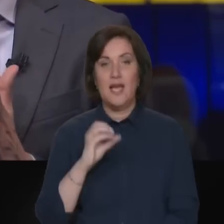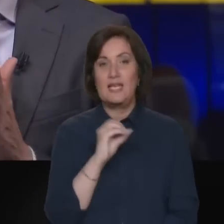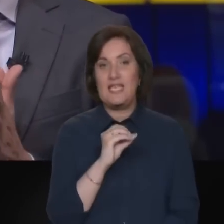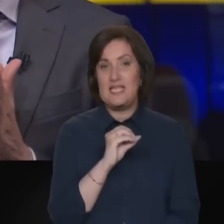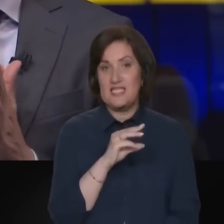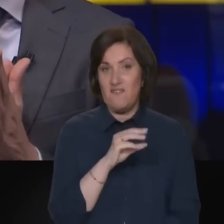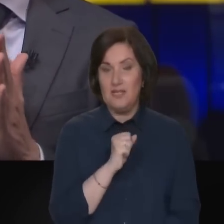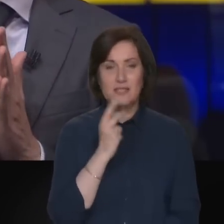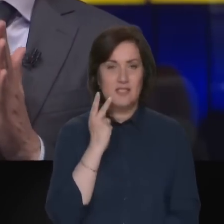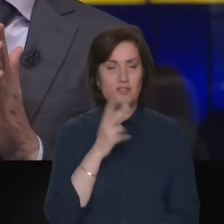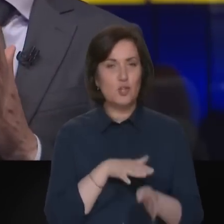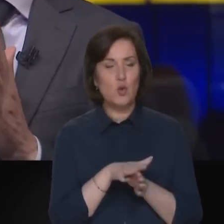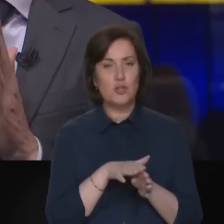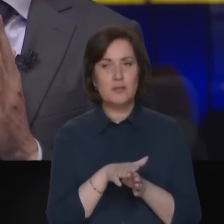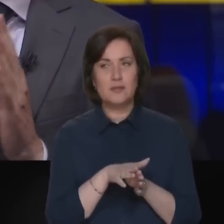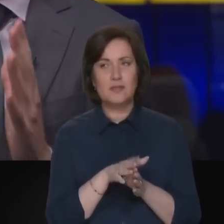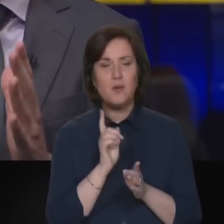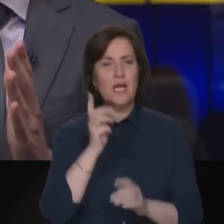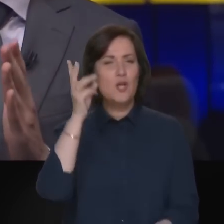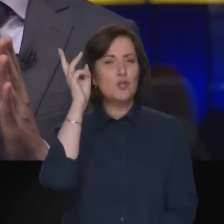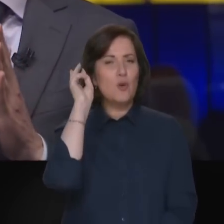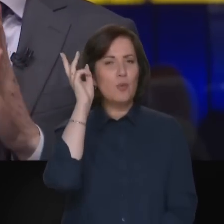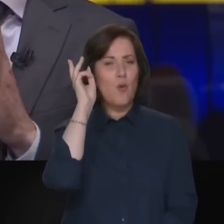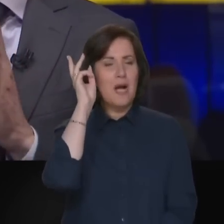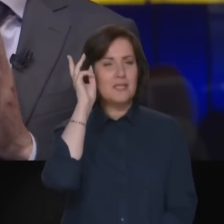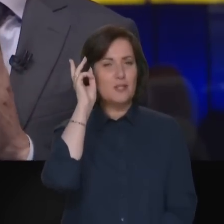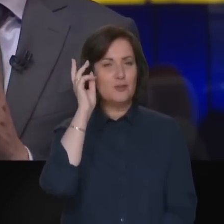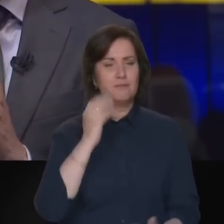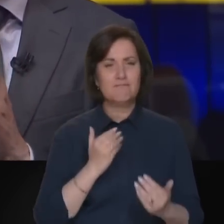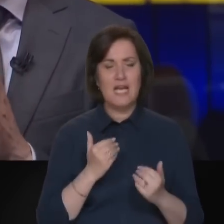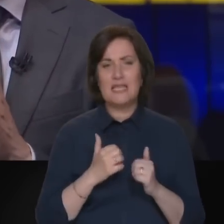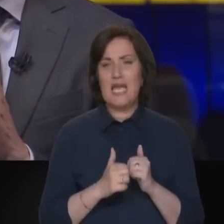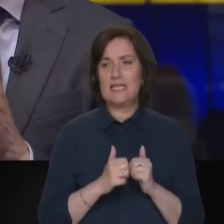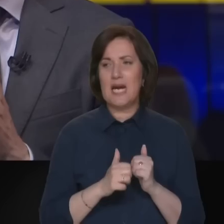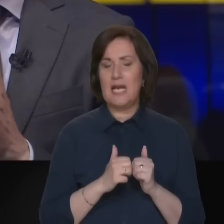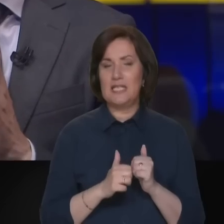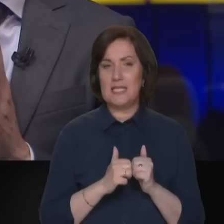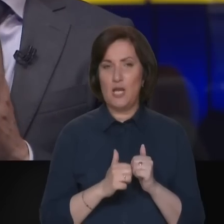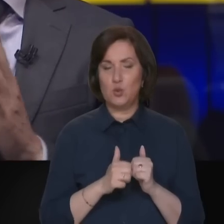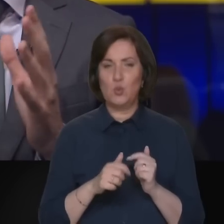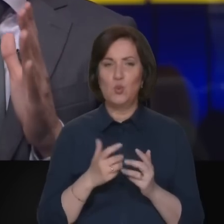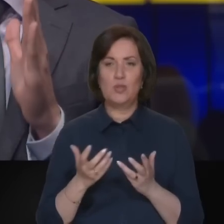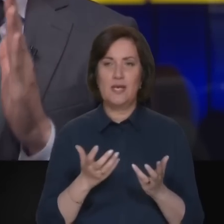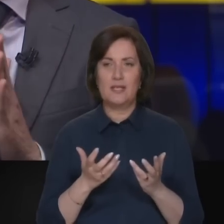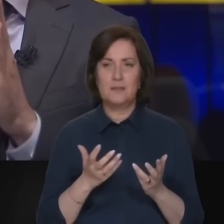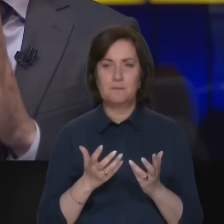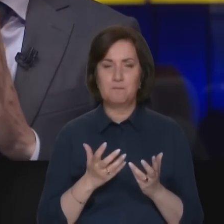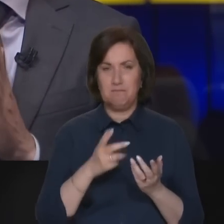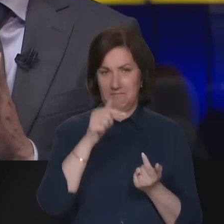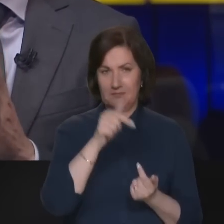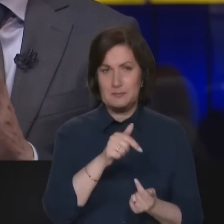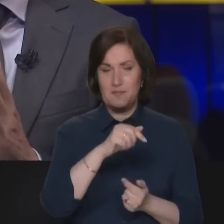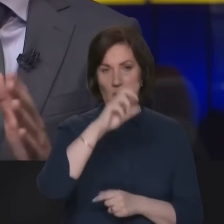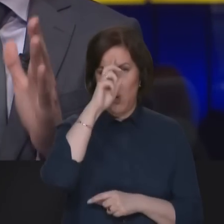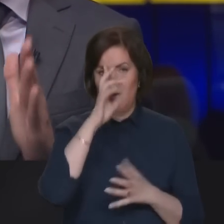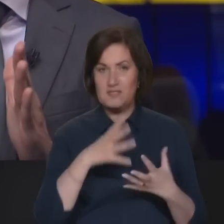Єлизавета, вона завжди дотримувалась от тої дипломатичної межі і того нейтралітету, так, який притаманний